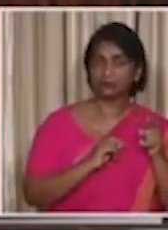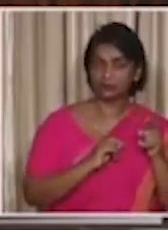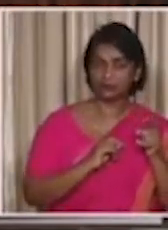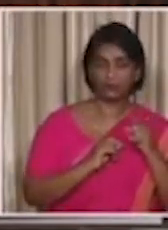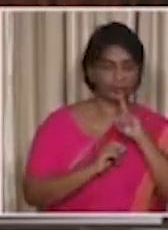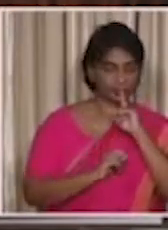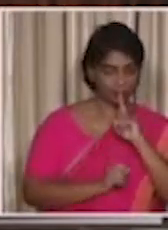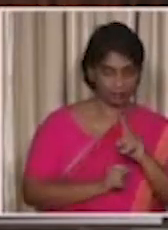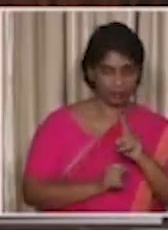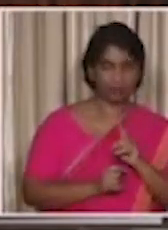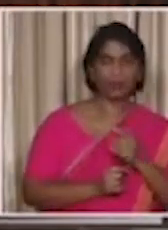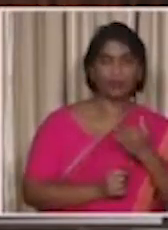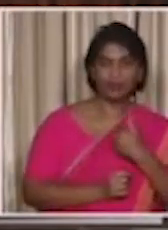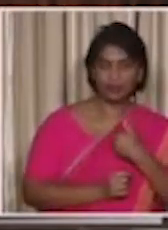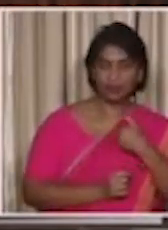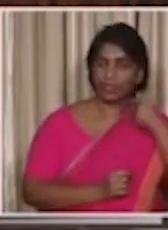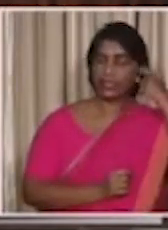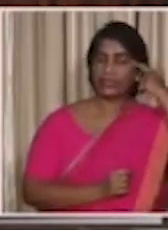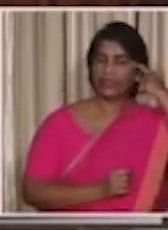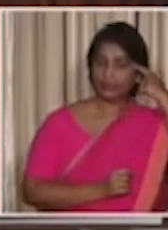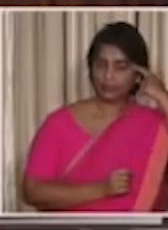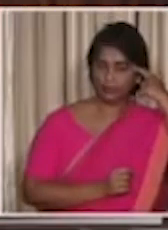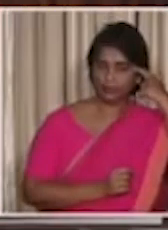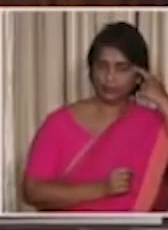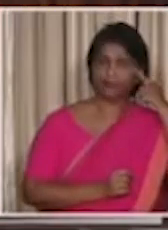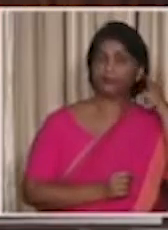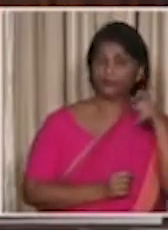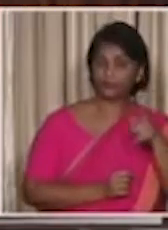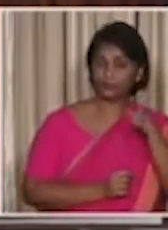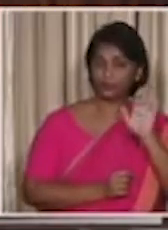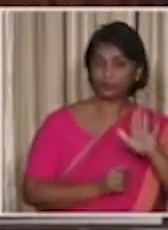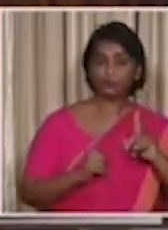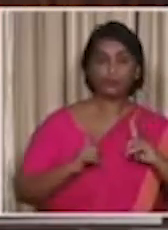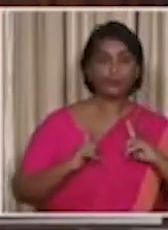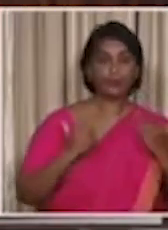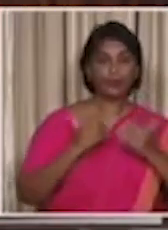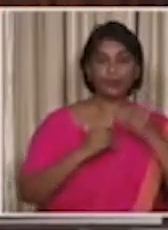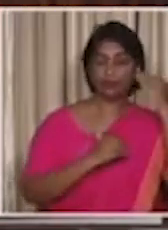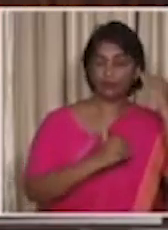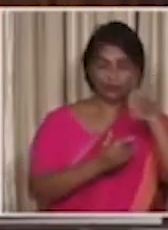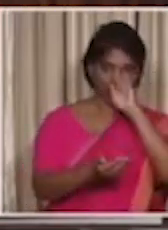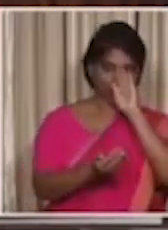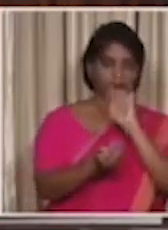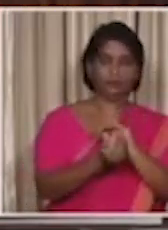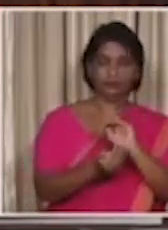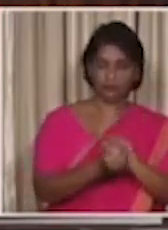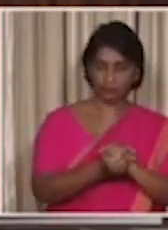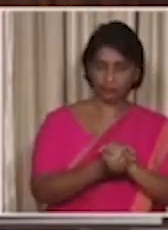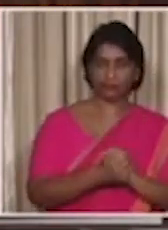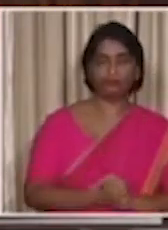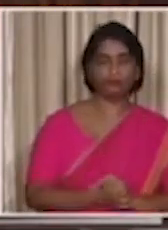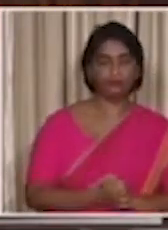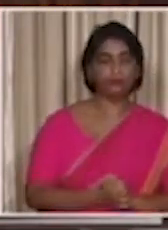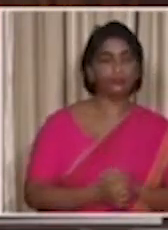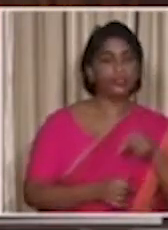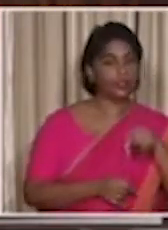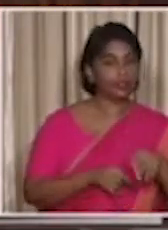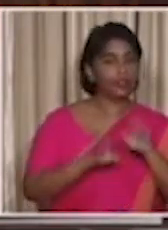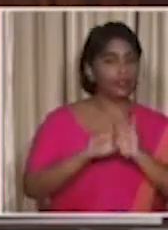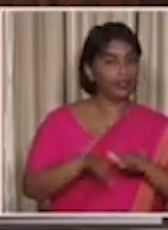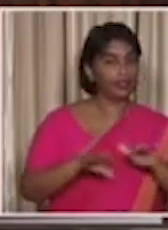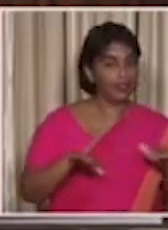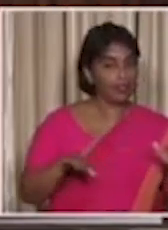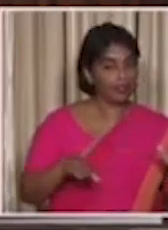කරද්දී මට කල්පනා වුණේ ඔවුන්ගේ අනාගතය සුරක්ෂිත කිරීම ගැන. මේ